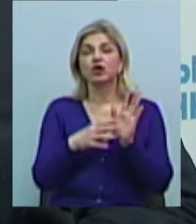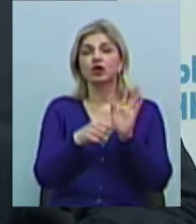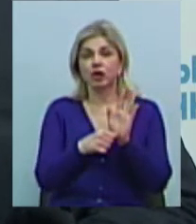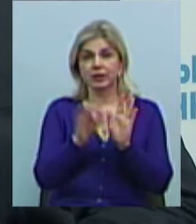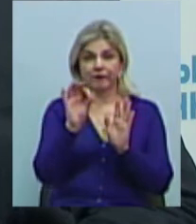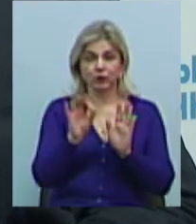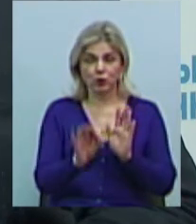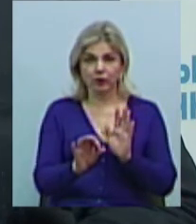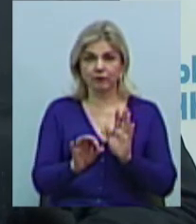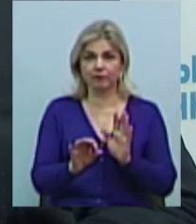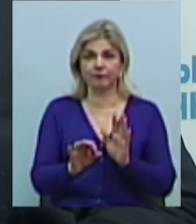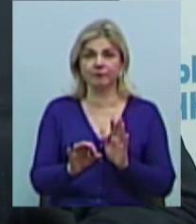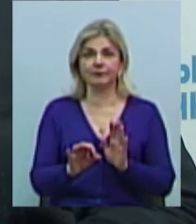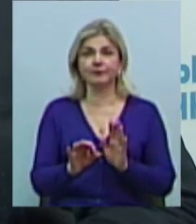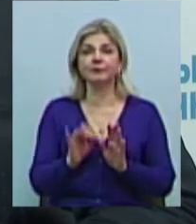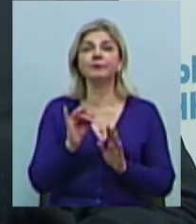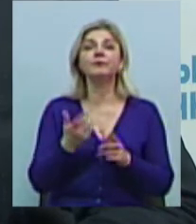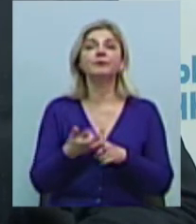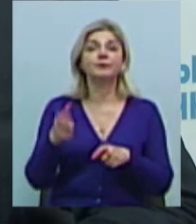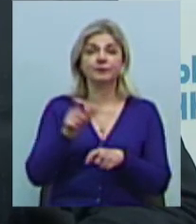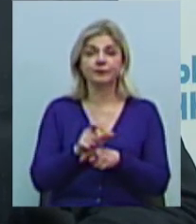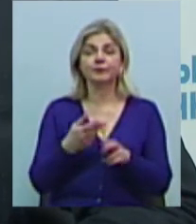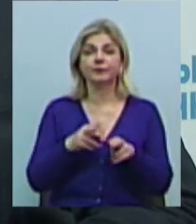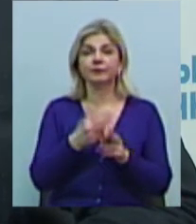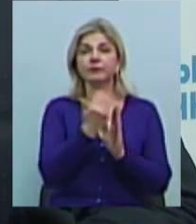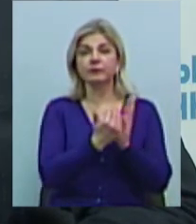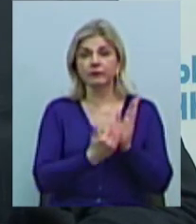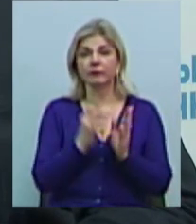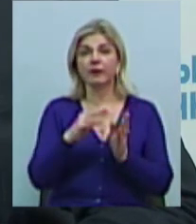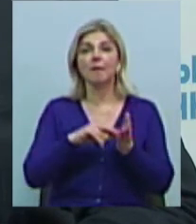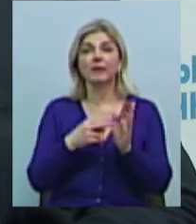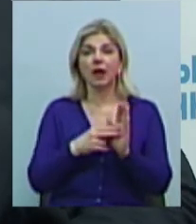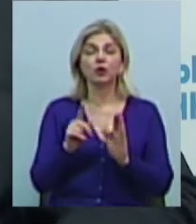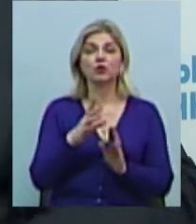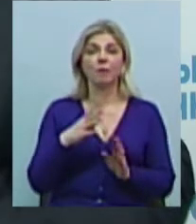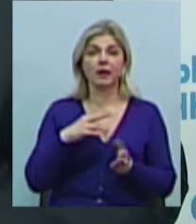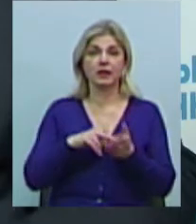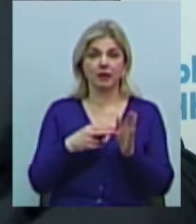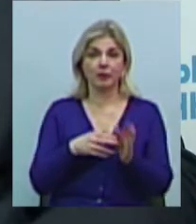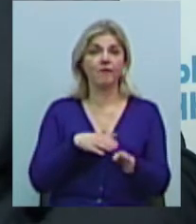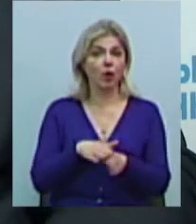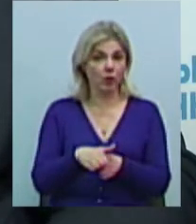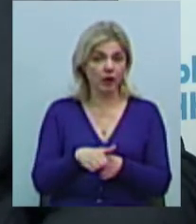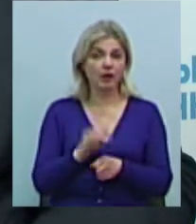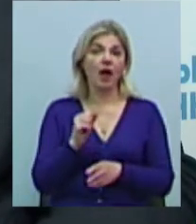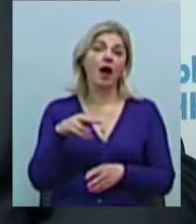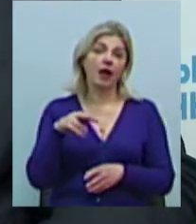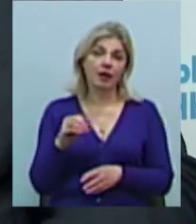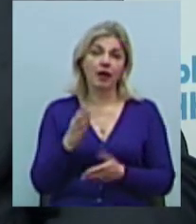96%, і в більшості всі програми і всі плани, які були заплановані, виконані. Але